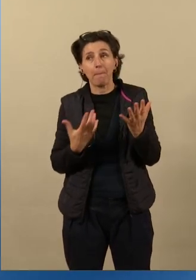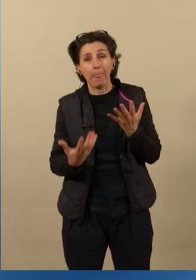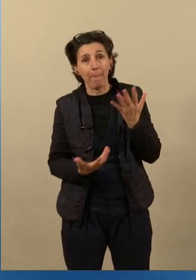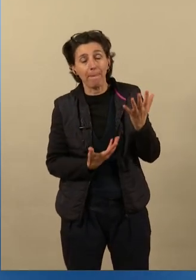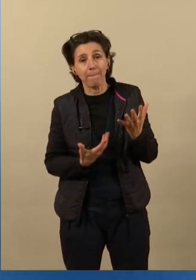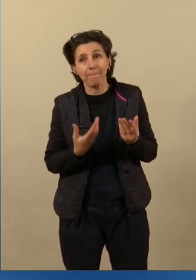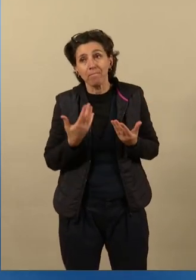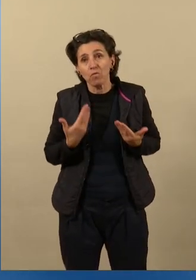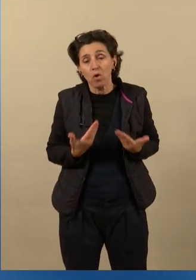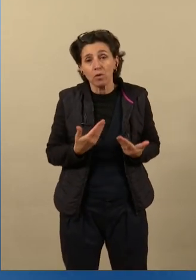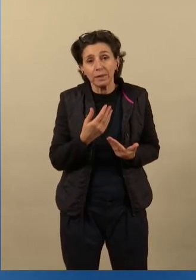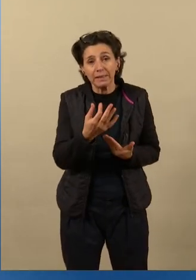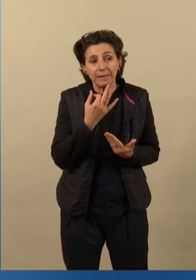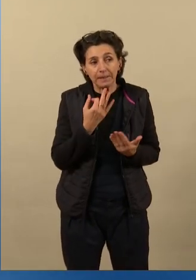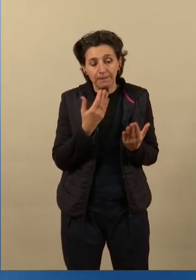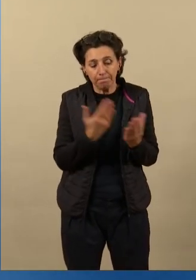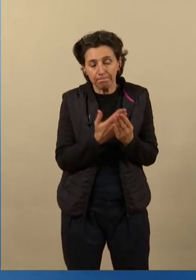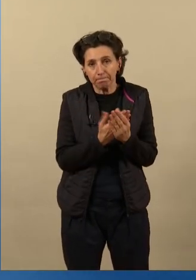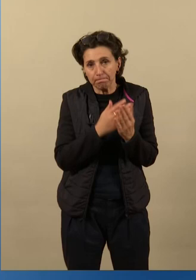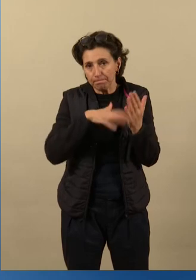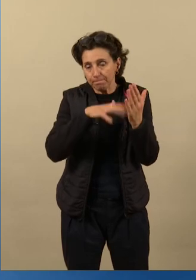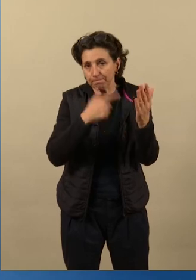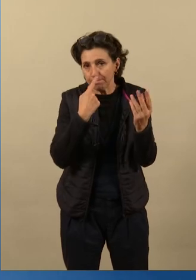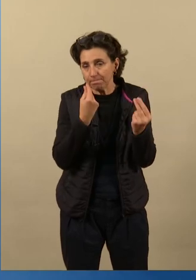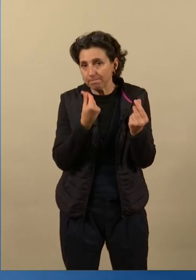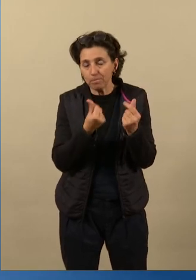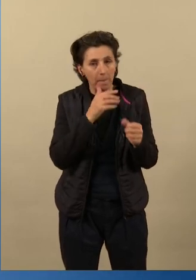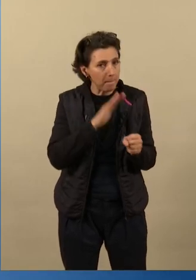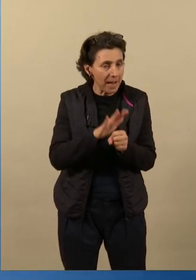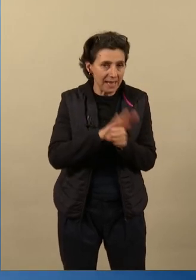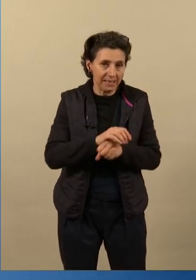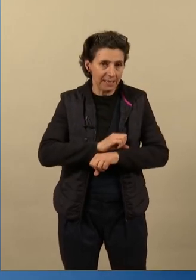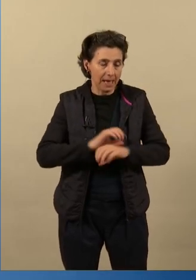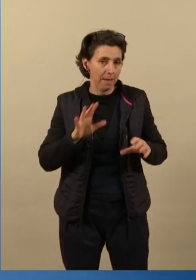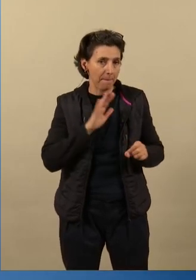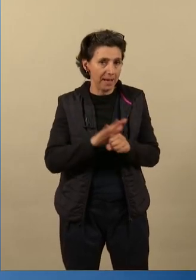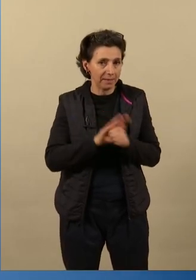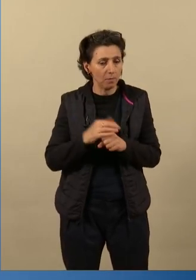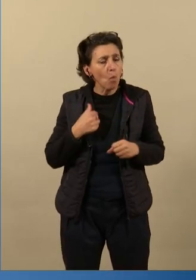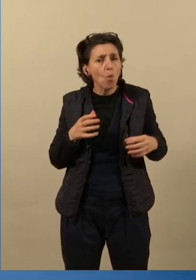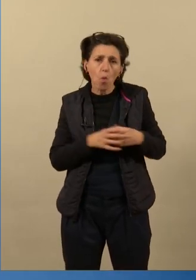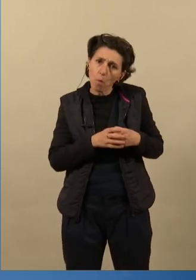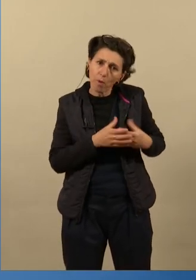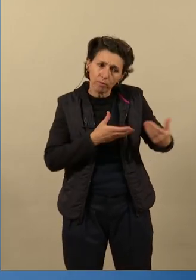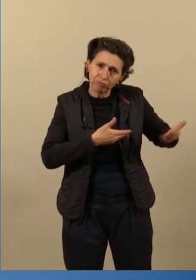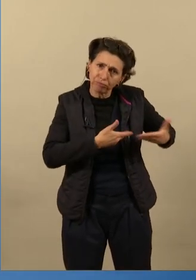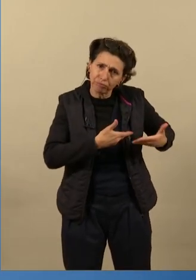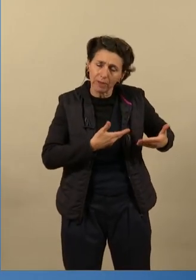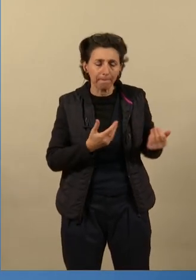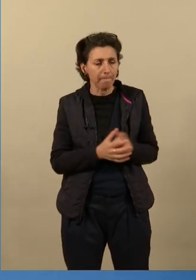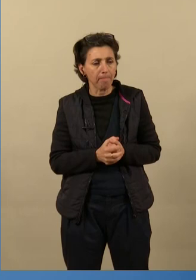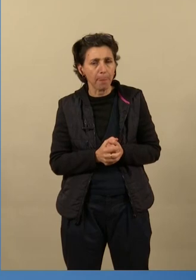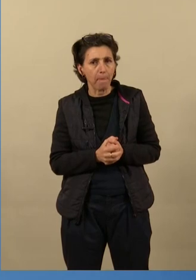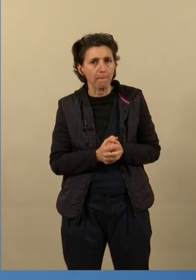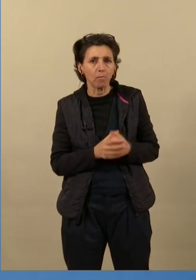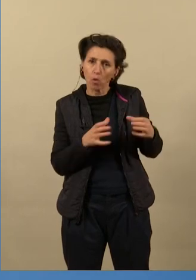il n'est pas suffisant et je l'ai partagé aussi avec mon groupe mon groupe bien sûr